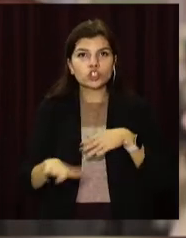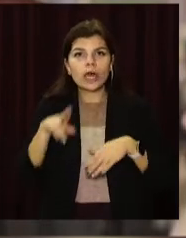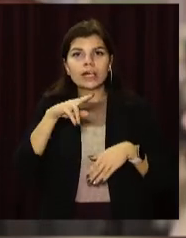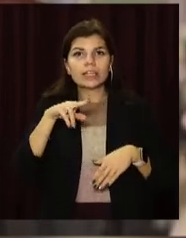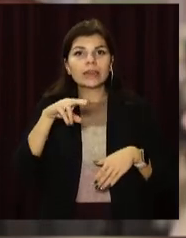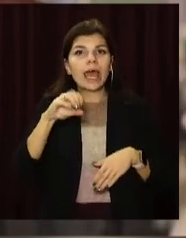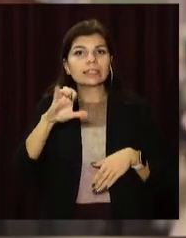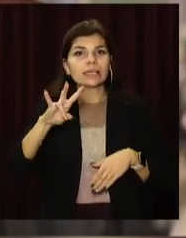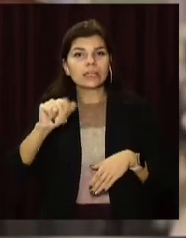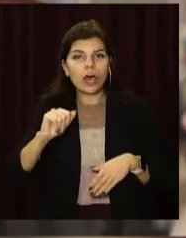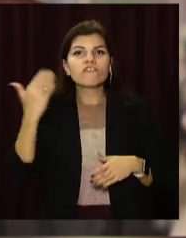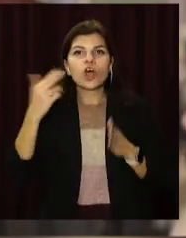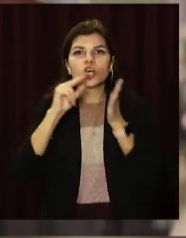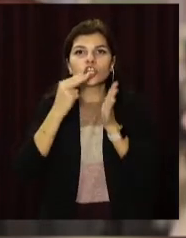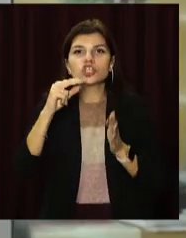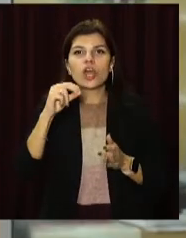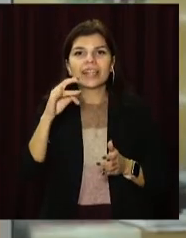Десна, що на Чернігівщині.